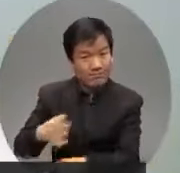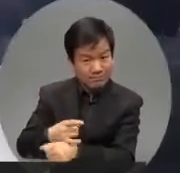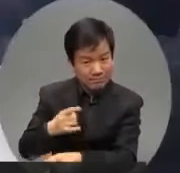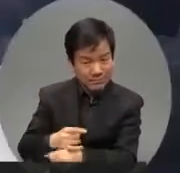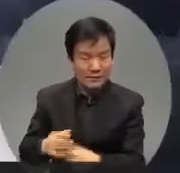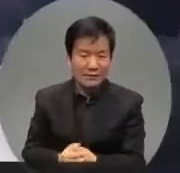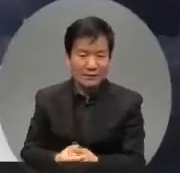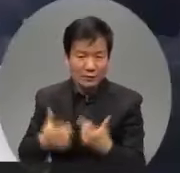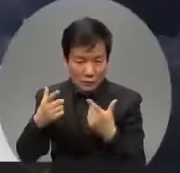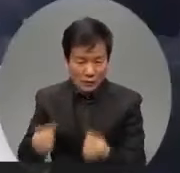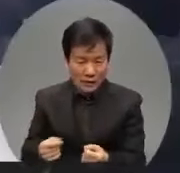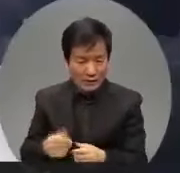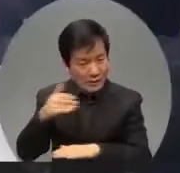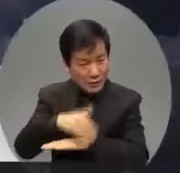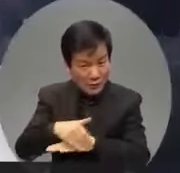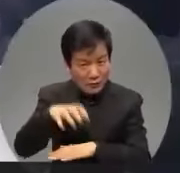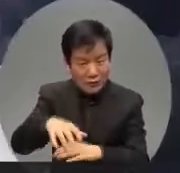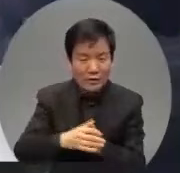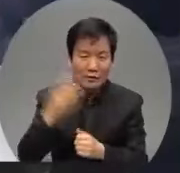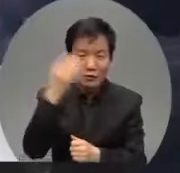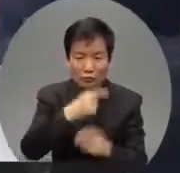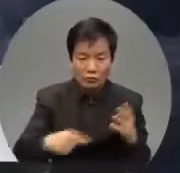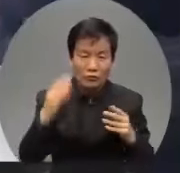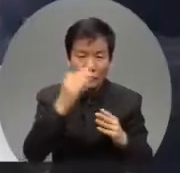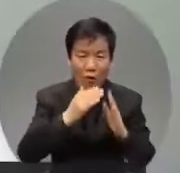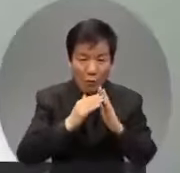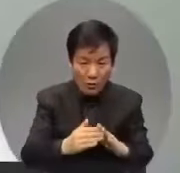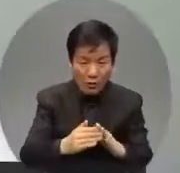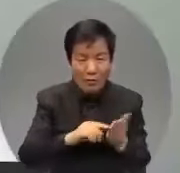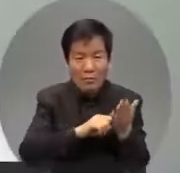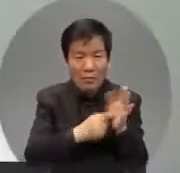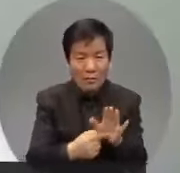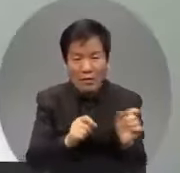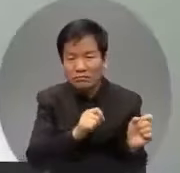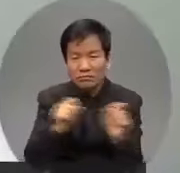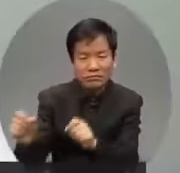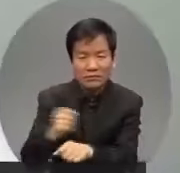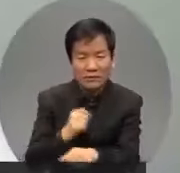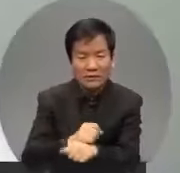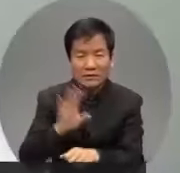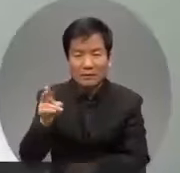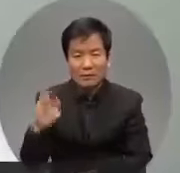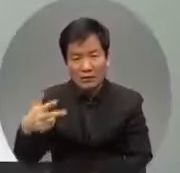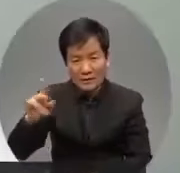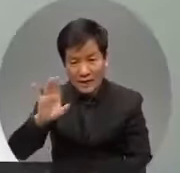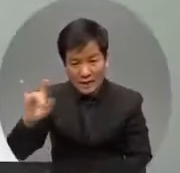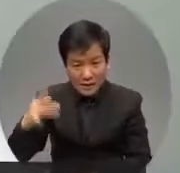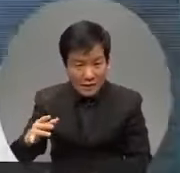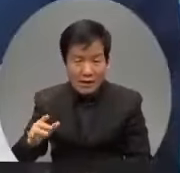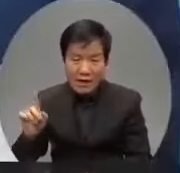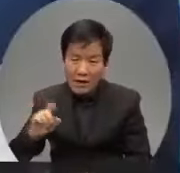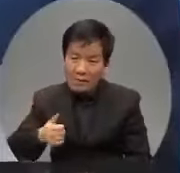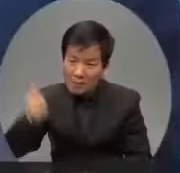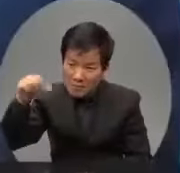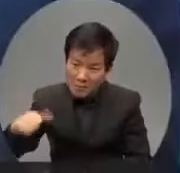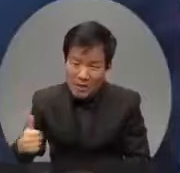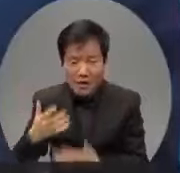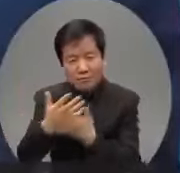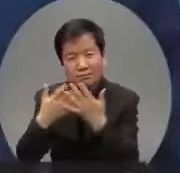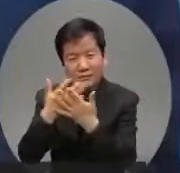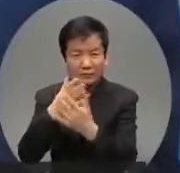똑같이 전략선거구로 지정된 청원에 대해선 발표를 다시 보류해 변재일 의원의 행보는 여전히 불투명하게